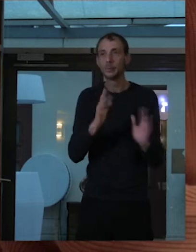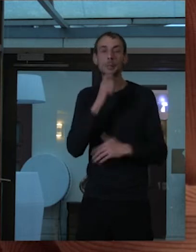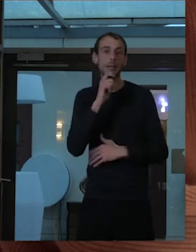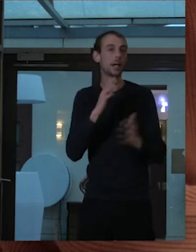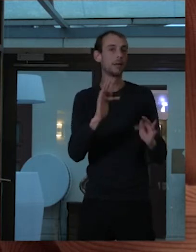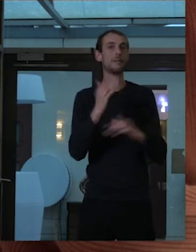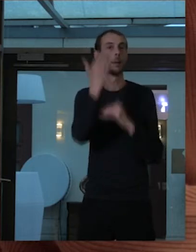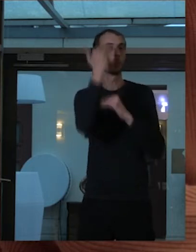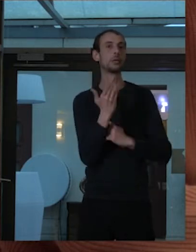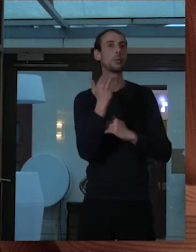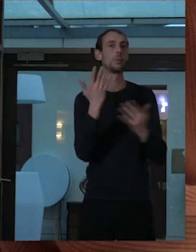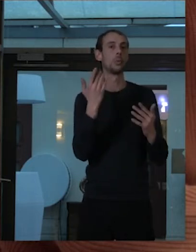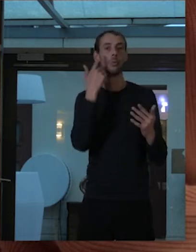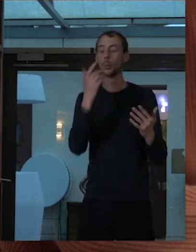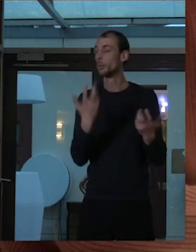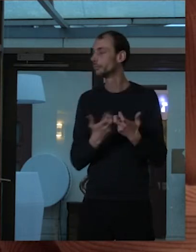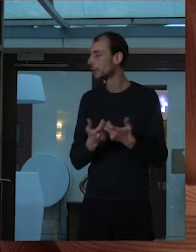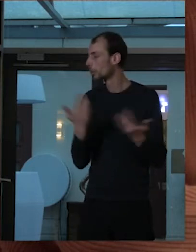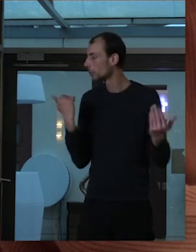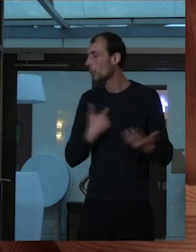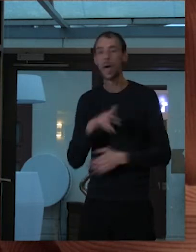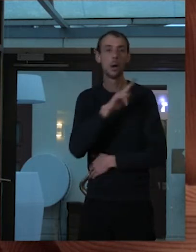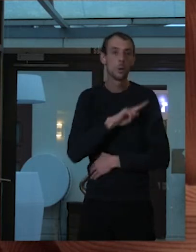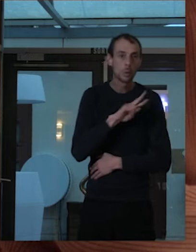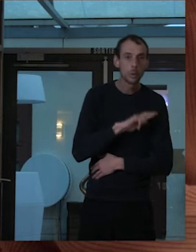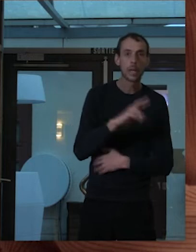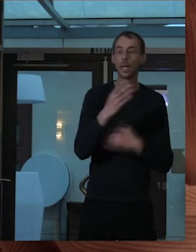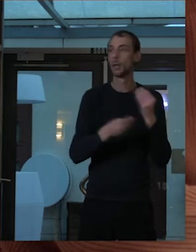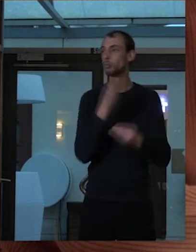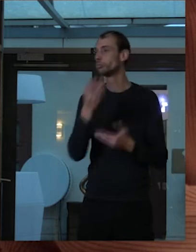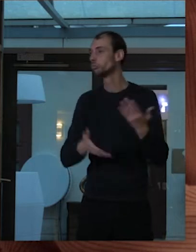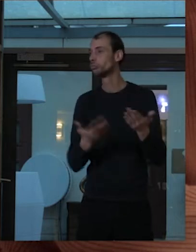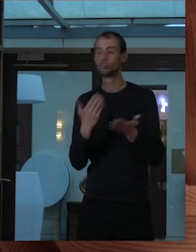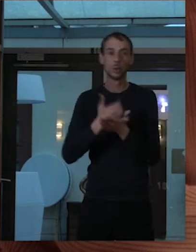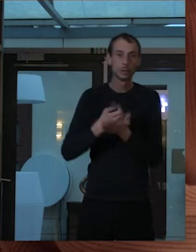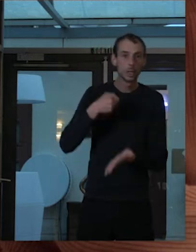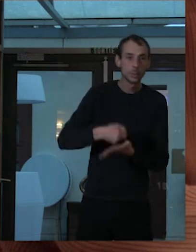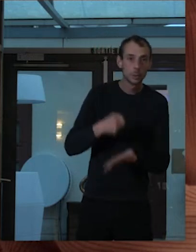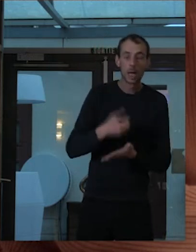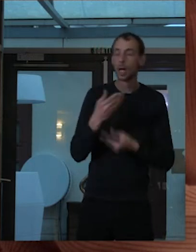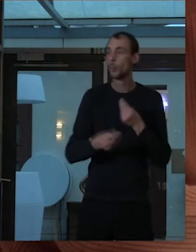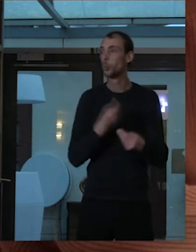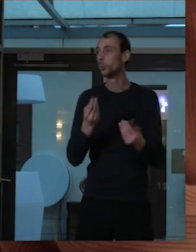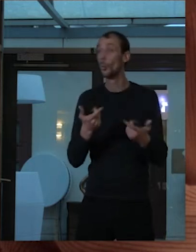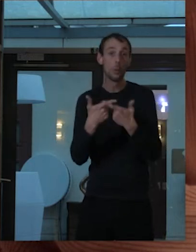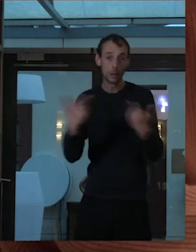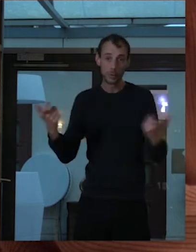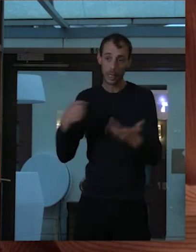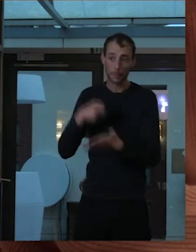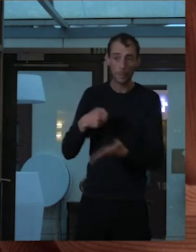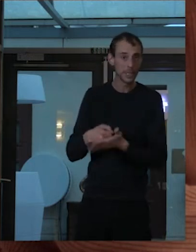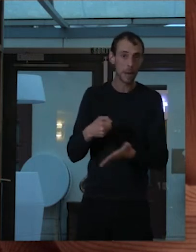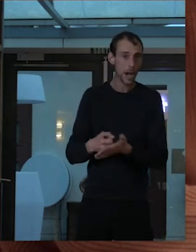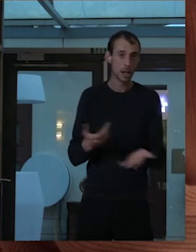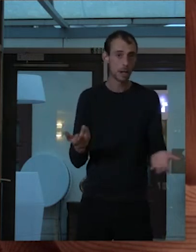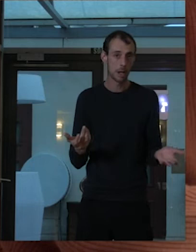en termes de, je sais pas, de retraite, en termes de revenus minimaux, en termes justement d'infrastructures, puisque c'est très, très